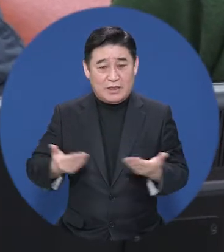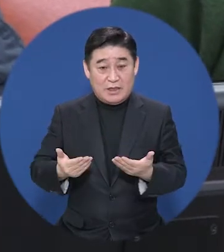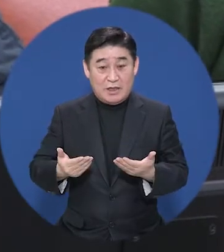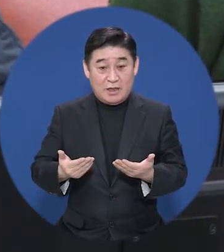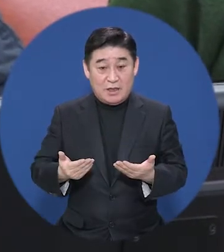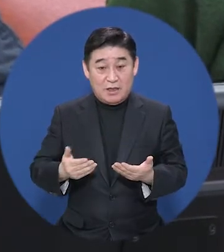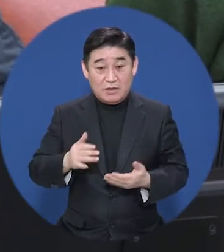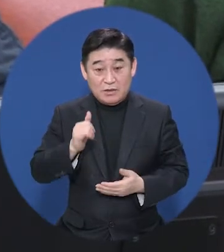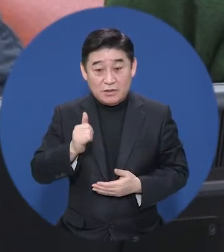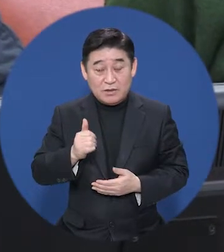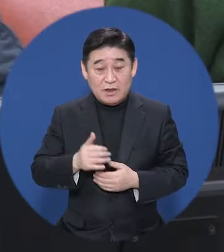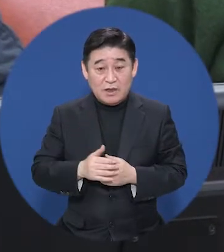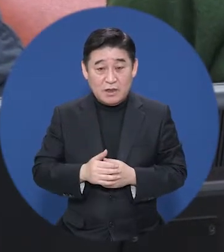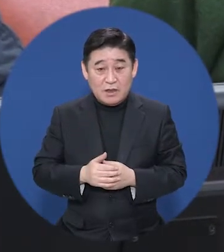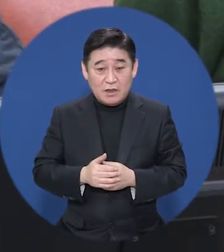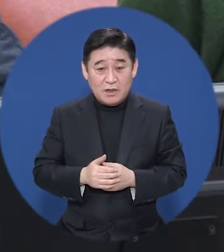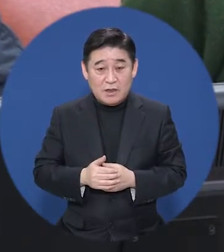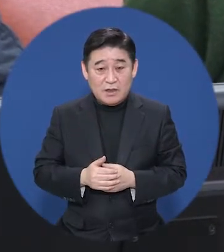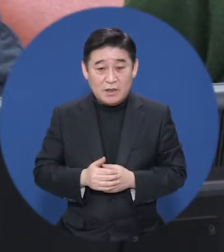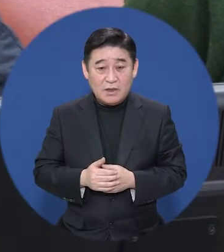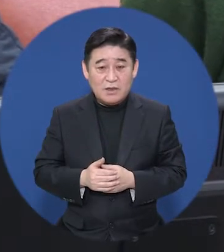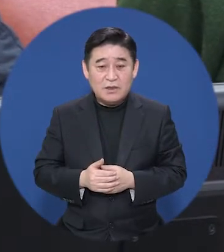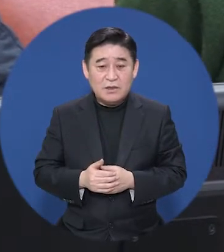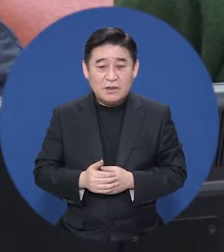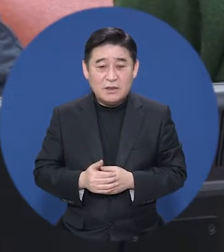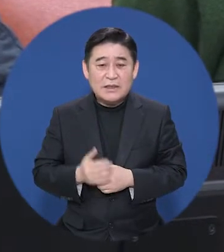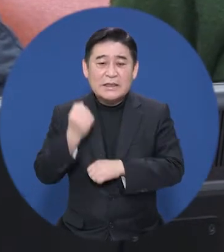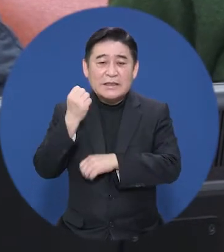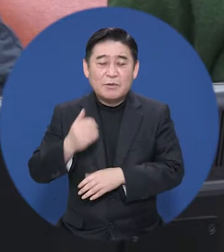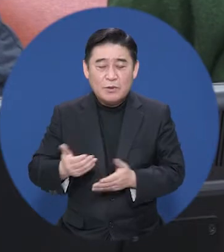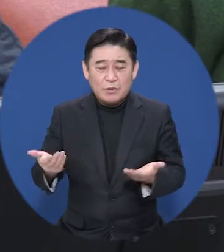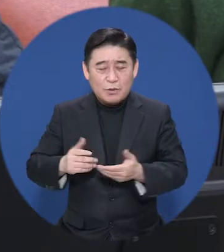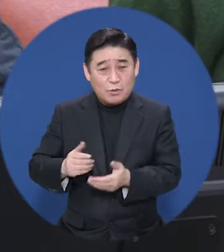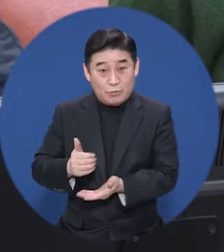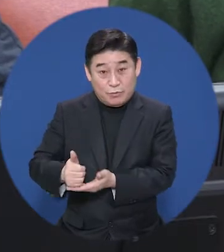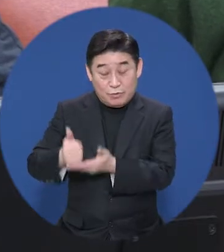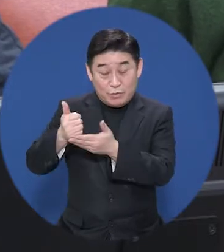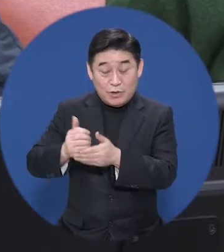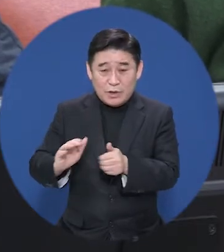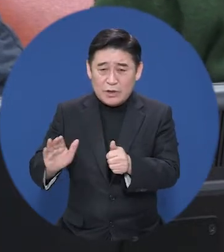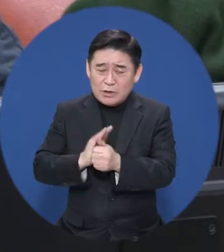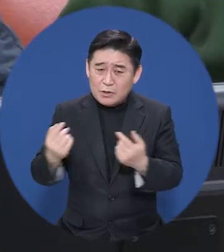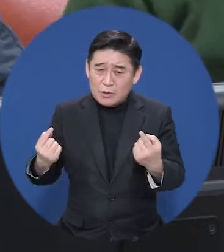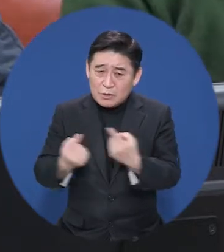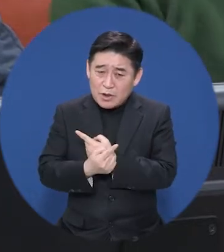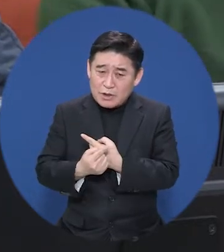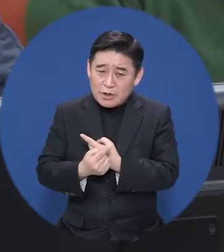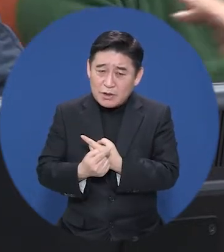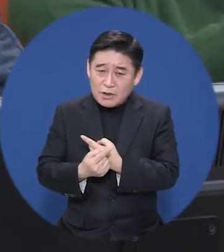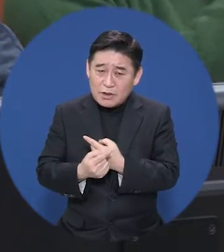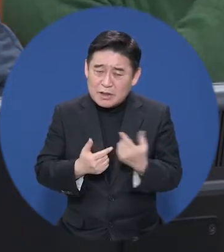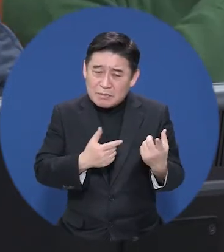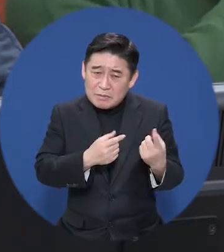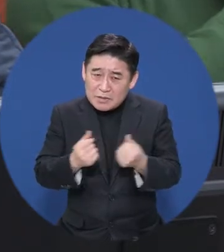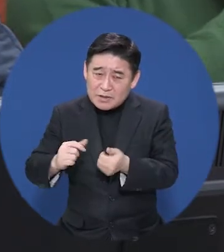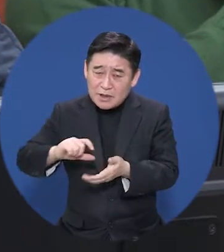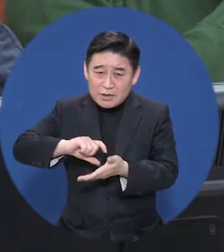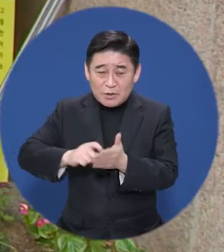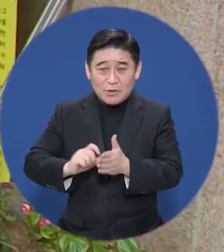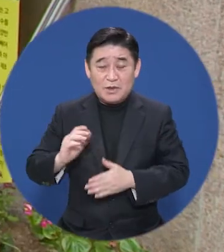동일노동을 하고 있으면 기본적으로 노동 존중을 표현하는 우리 서울시가 거기 처우 개선이 비슷한 정도까지는 가야 되지 않냐 이거예요.